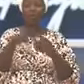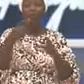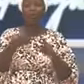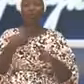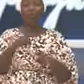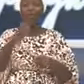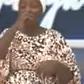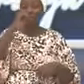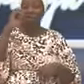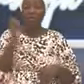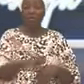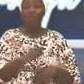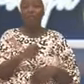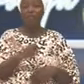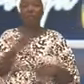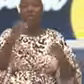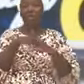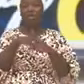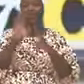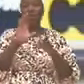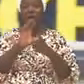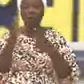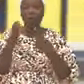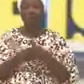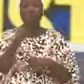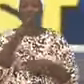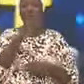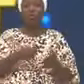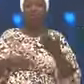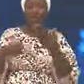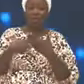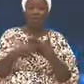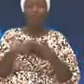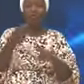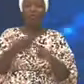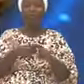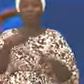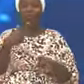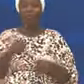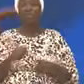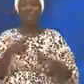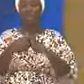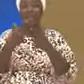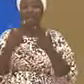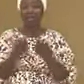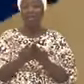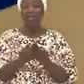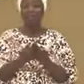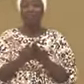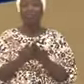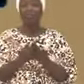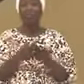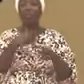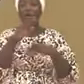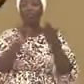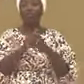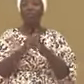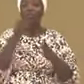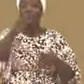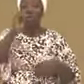du mal de sa communauté que tu reviennes des gangs du gangstérisme